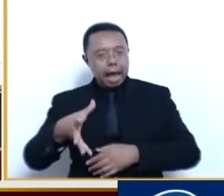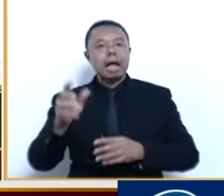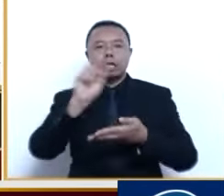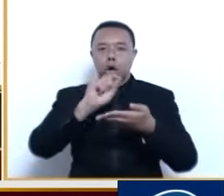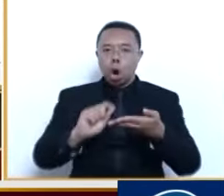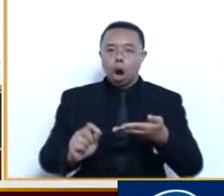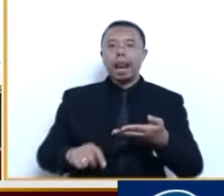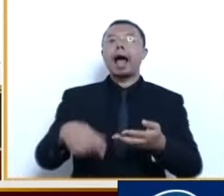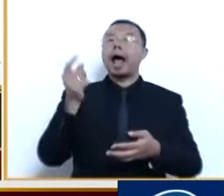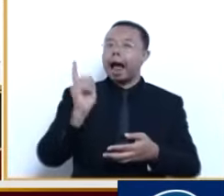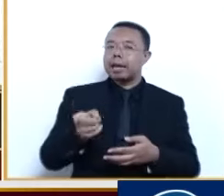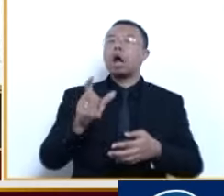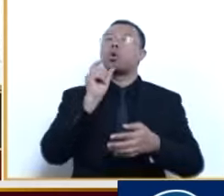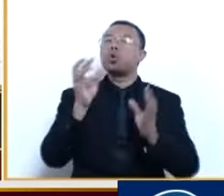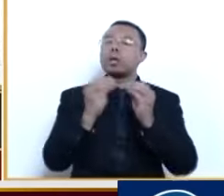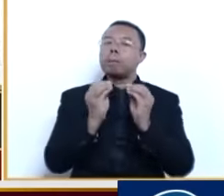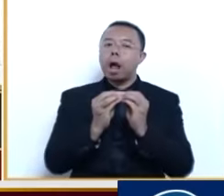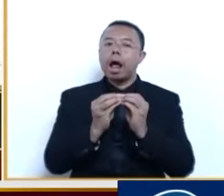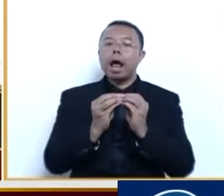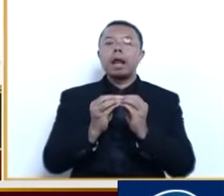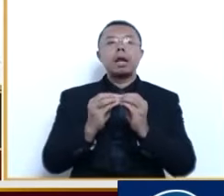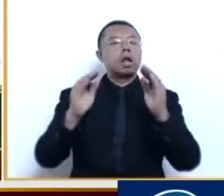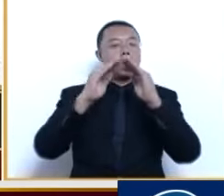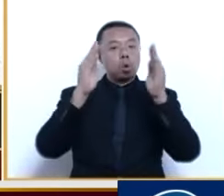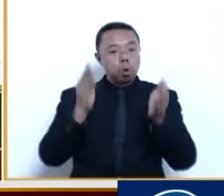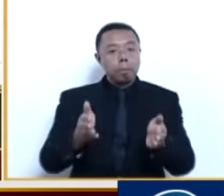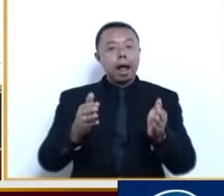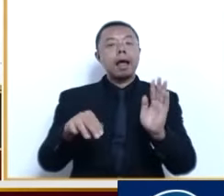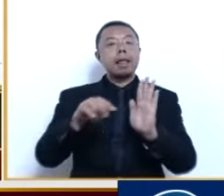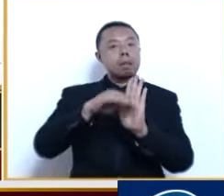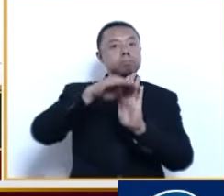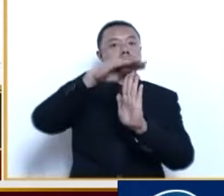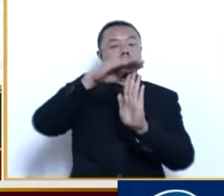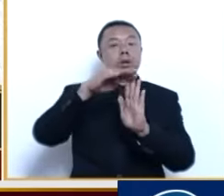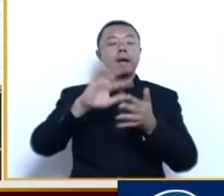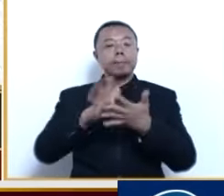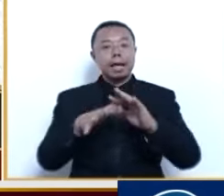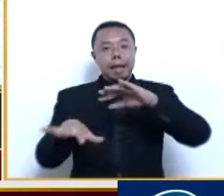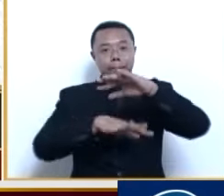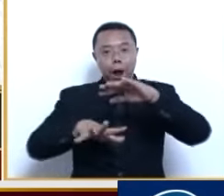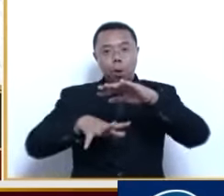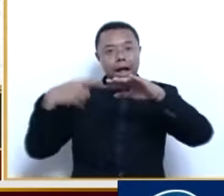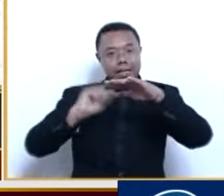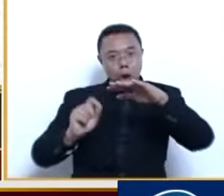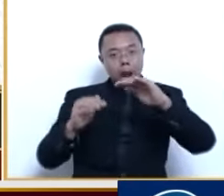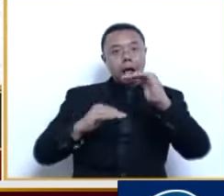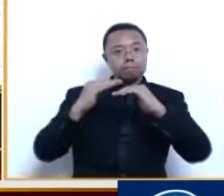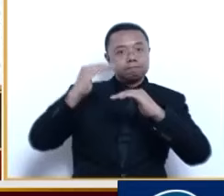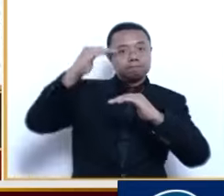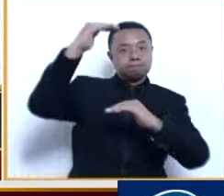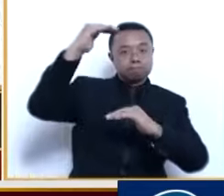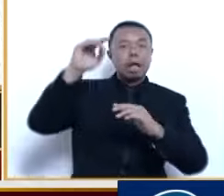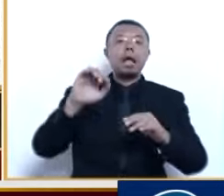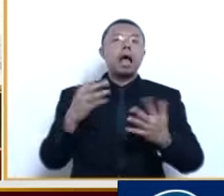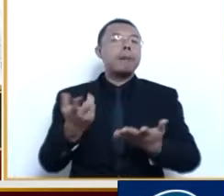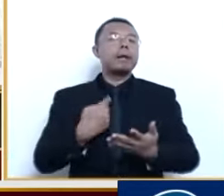sekolah-sekolah yang ada untuk dibuat hunian ke atas menjadi make use sehingga dengan demikian